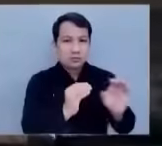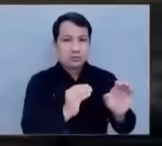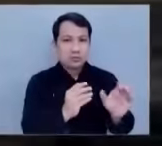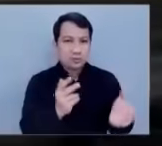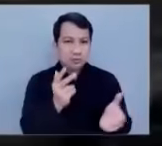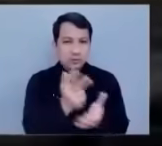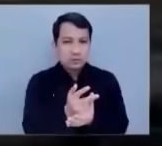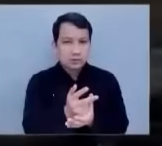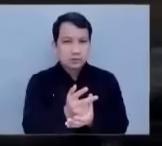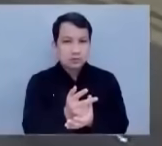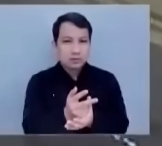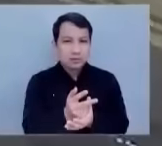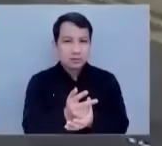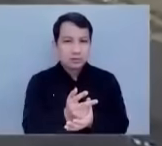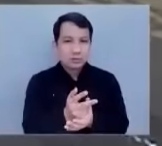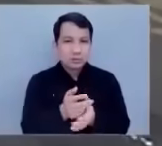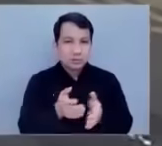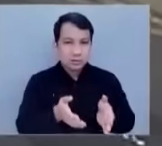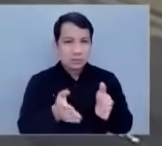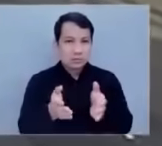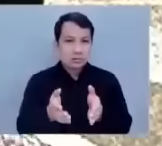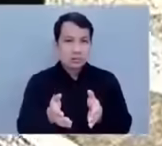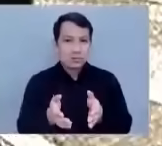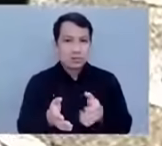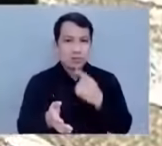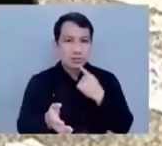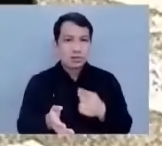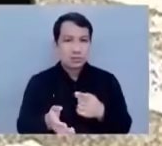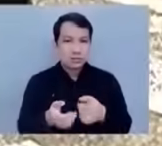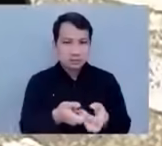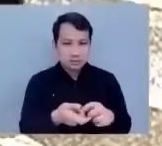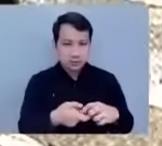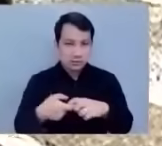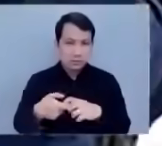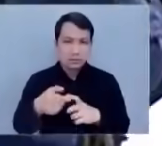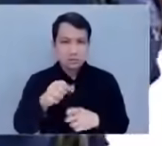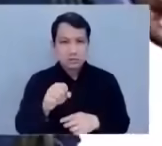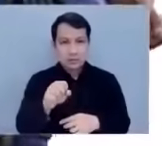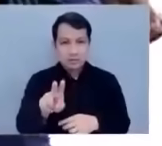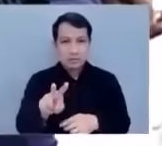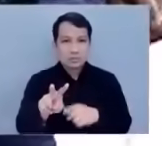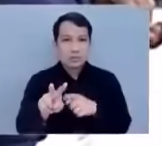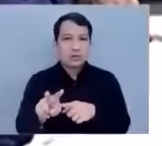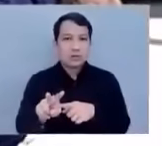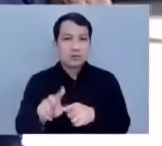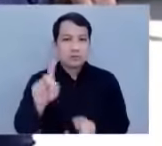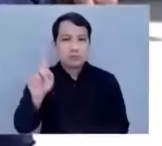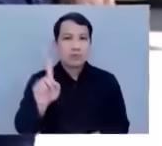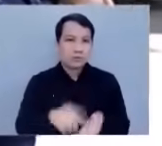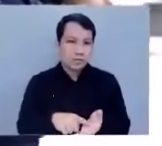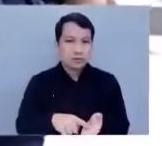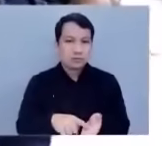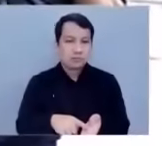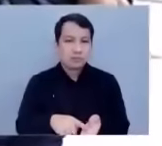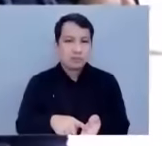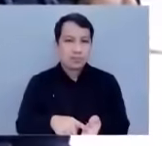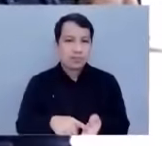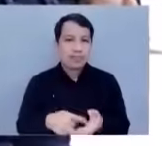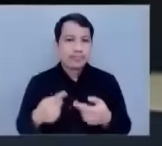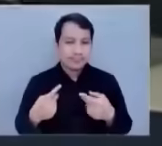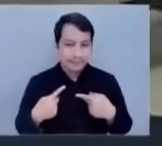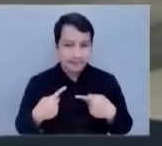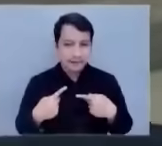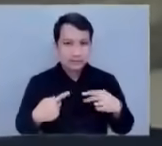lot ang mga bangketa. Inatak naman ang van at SUV na ito. 1,000 piso ang multa ng mga attended